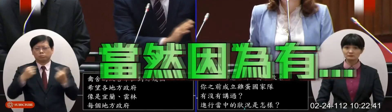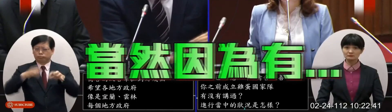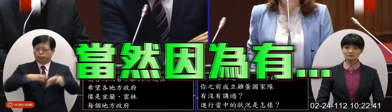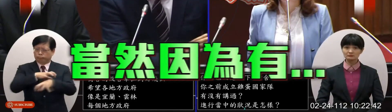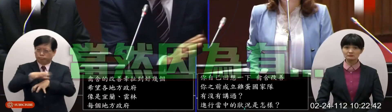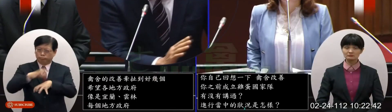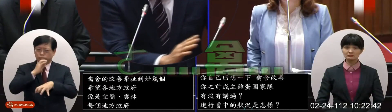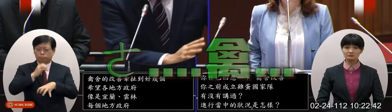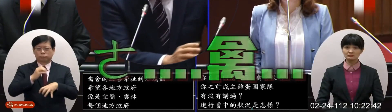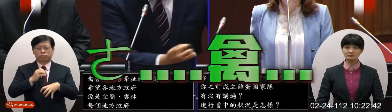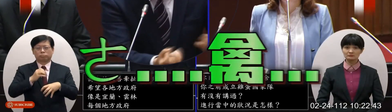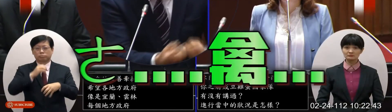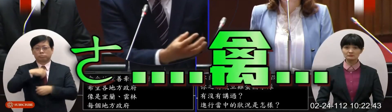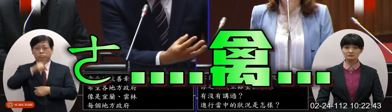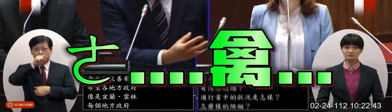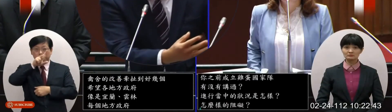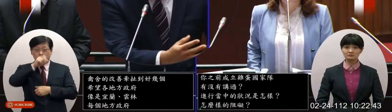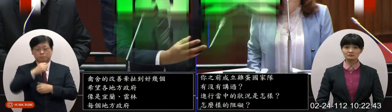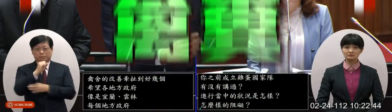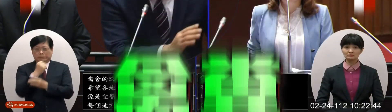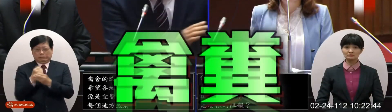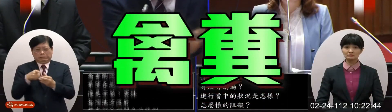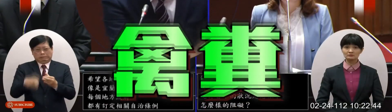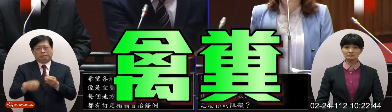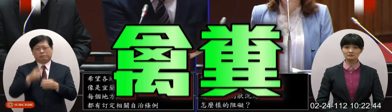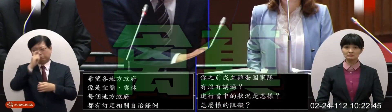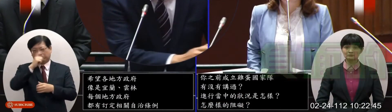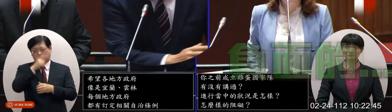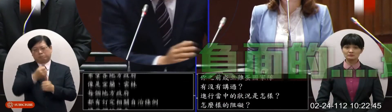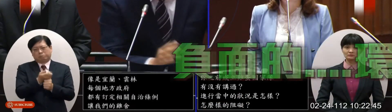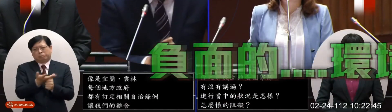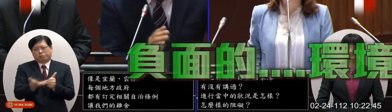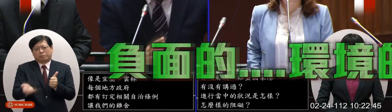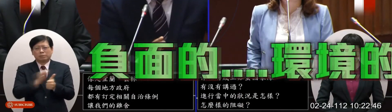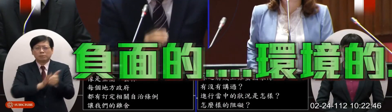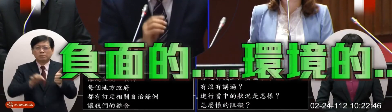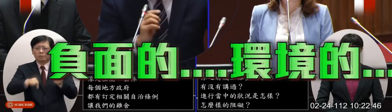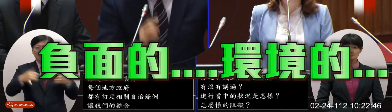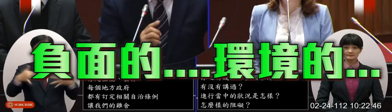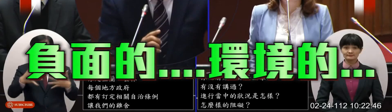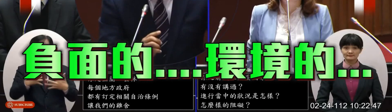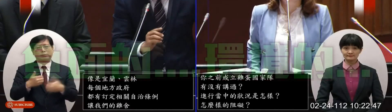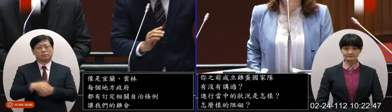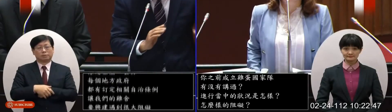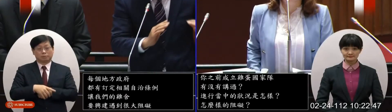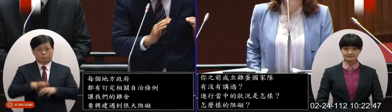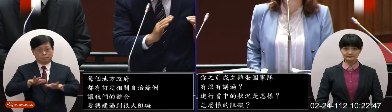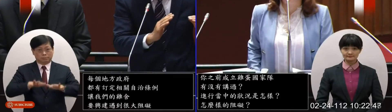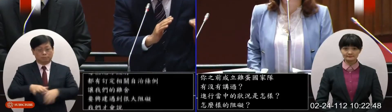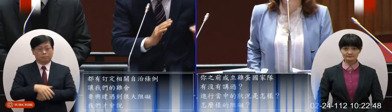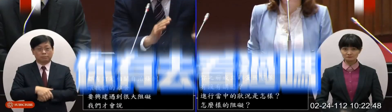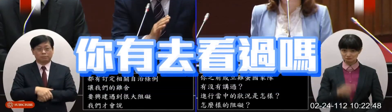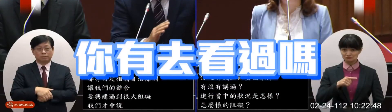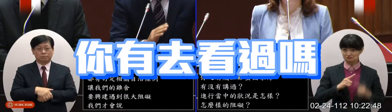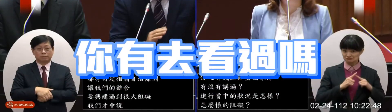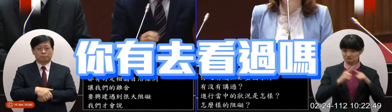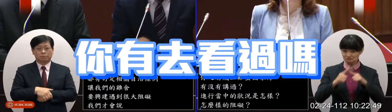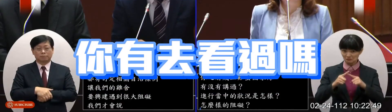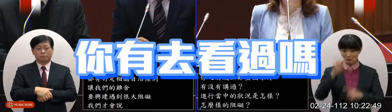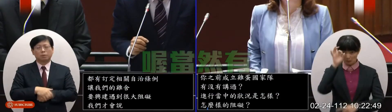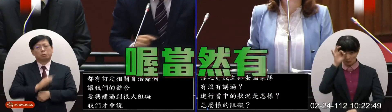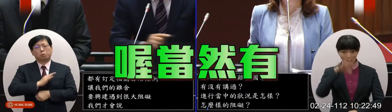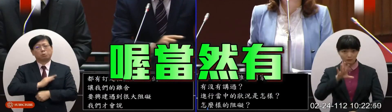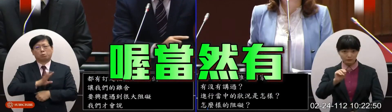为有环境，勤奋的这一个负面的环境的议题，所以我们才会说。 你有去看过